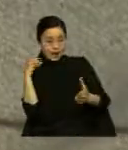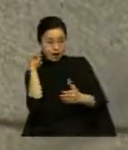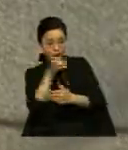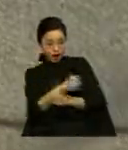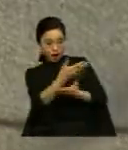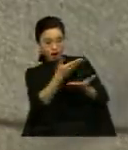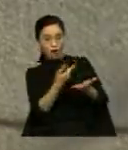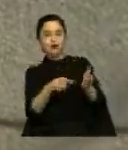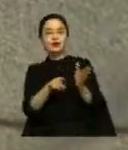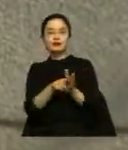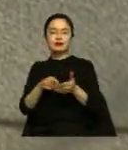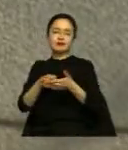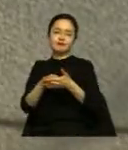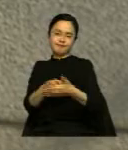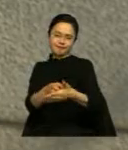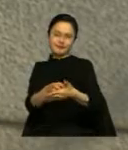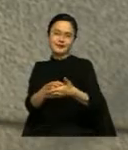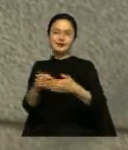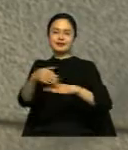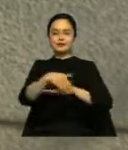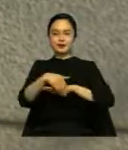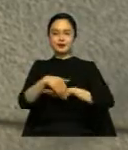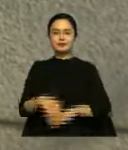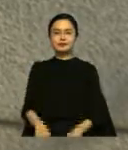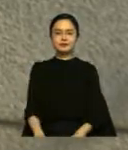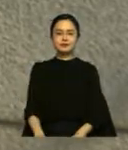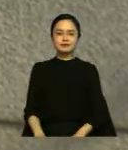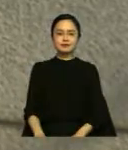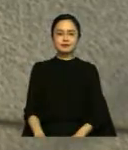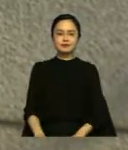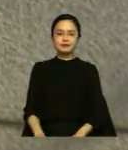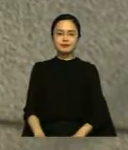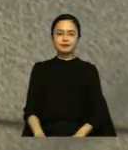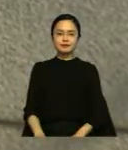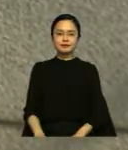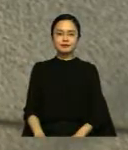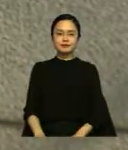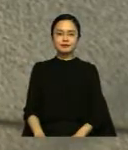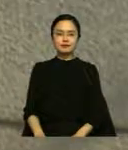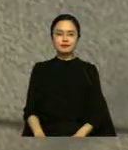등 업 성격을 마무리할 계획입니다. 딜라이브 서울경제케이블TV 양재정입니다.